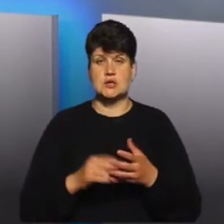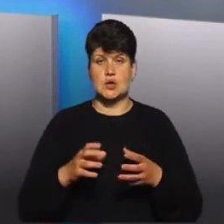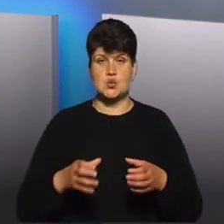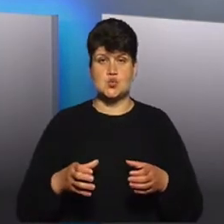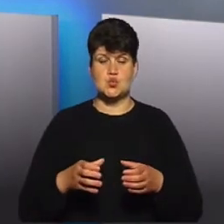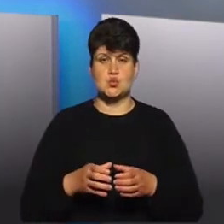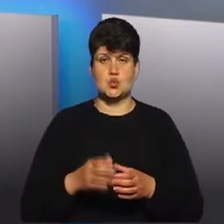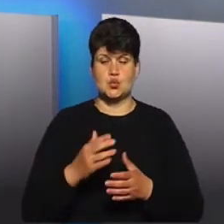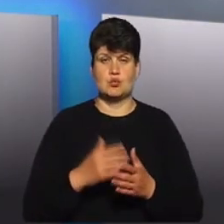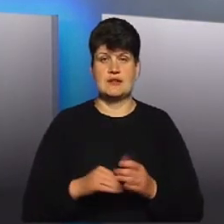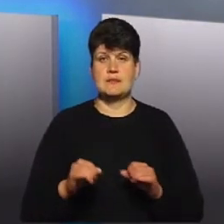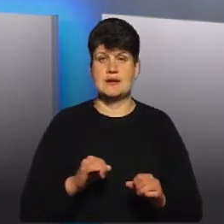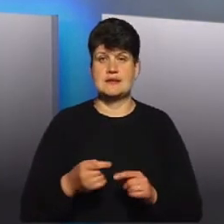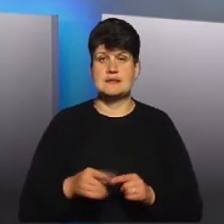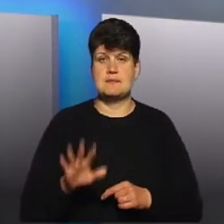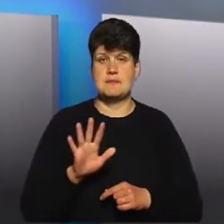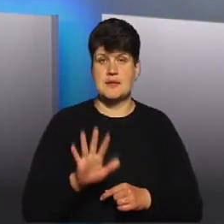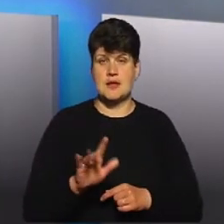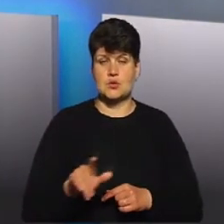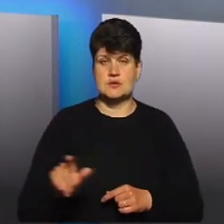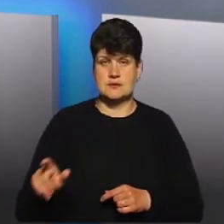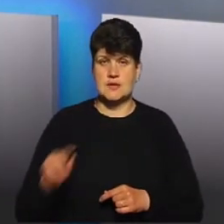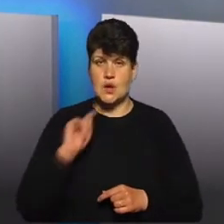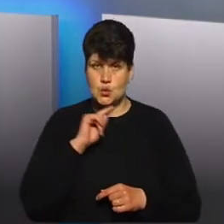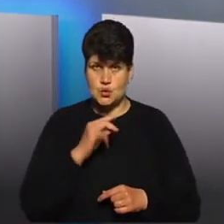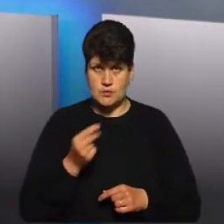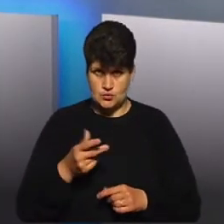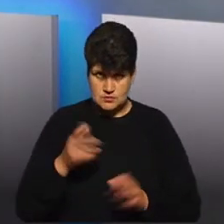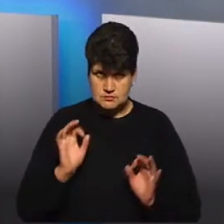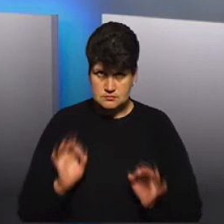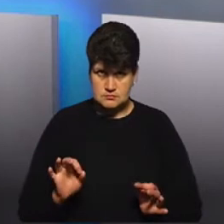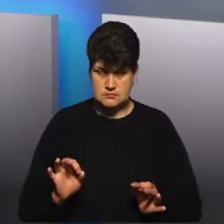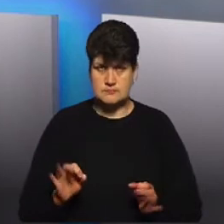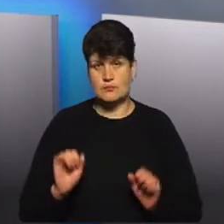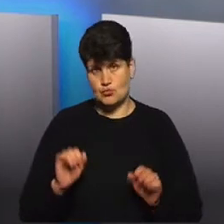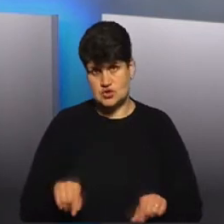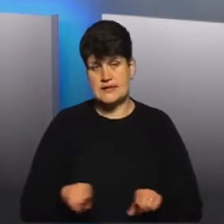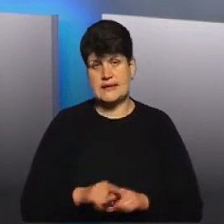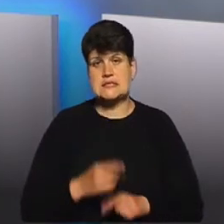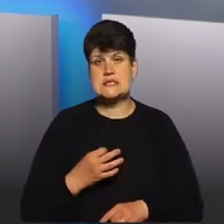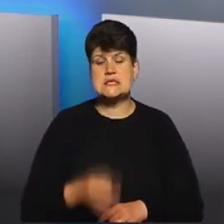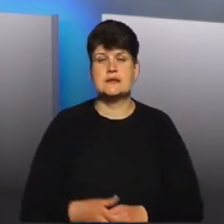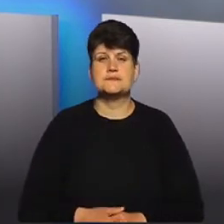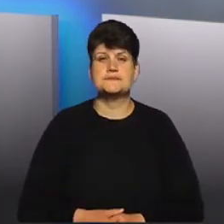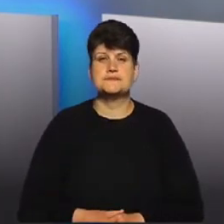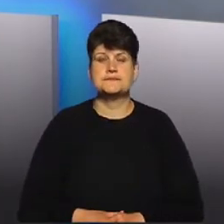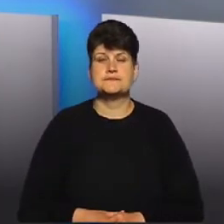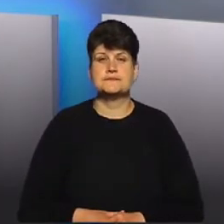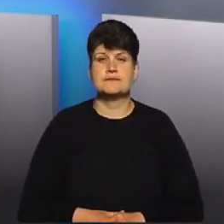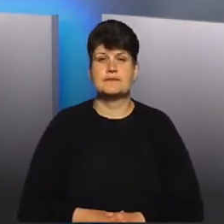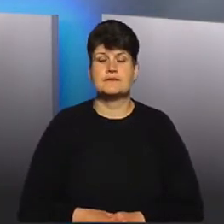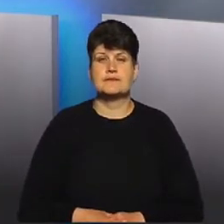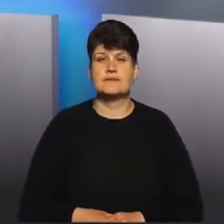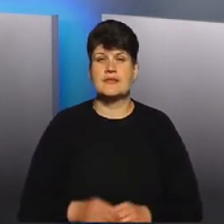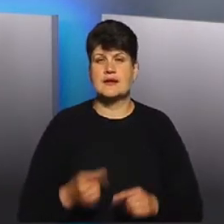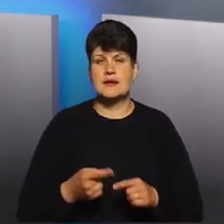5 осіб. Економія коштів, якщо банально, так? Можна і так сказати. Добре, це не буде там, ну, я не можу сказати, що там про